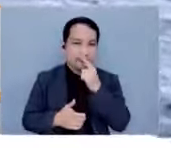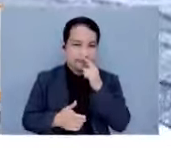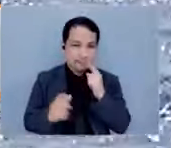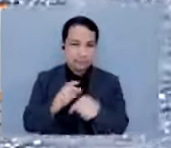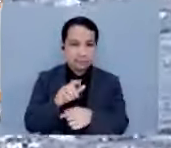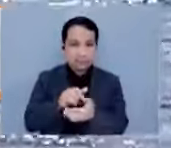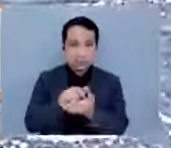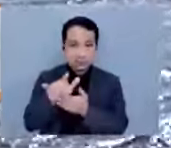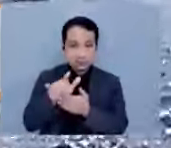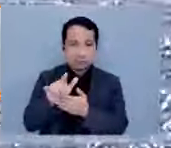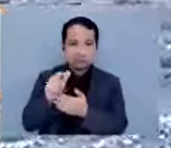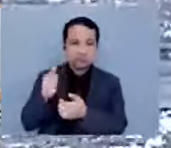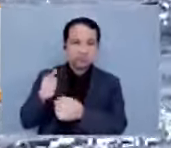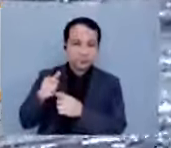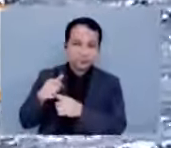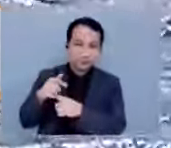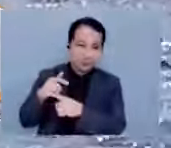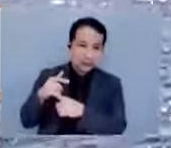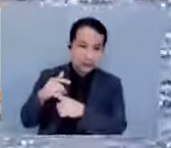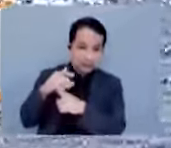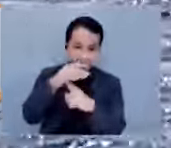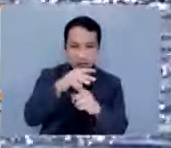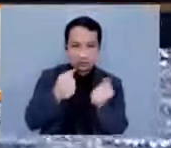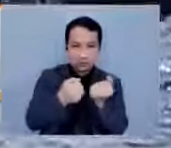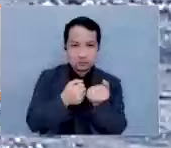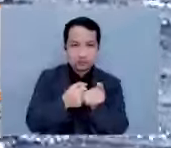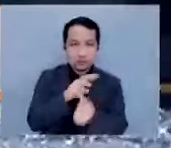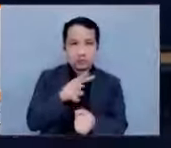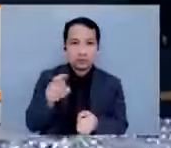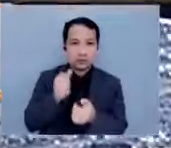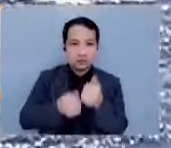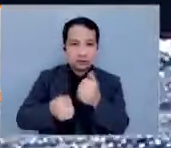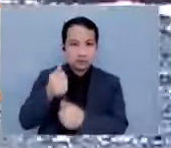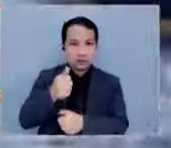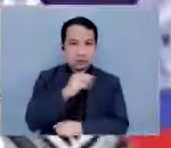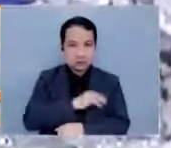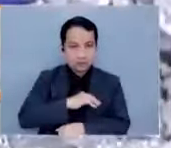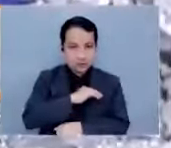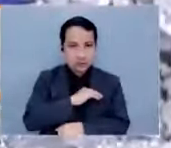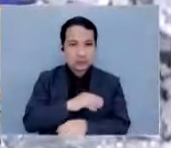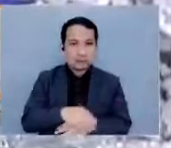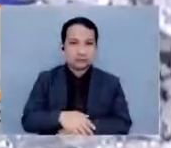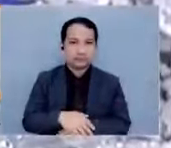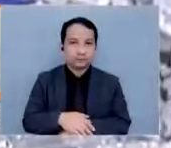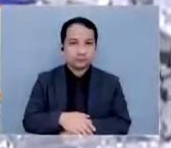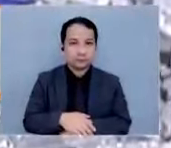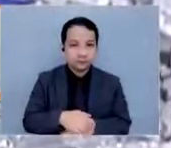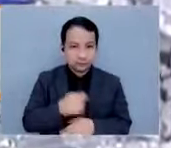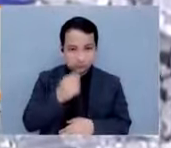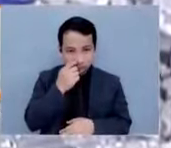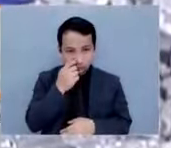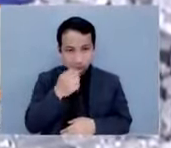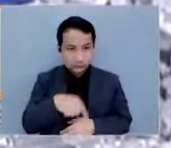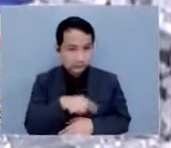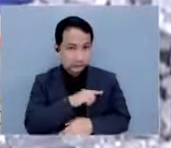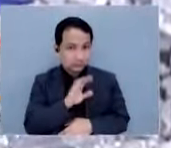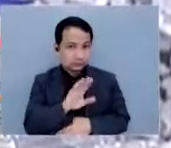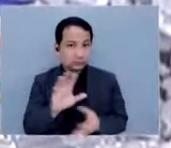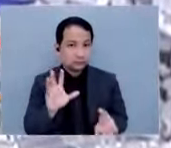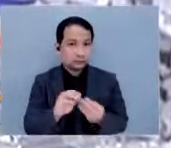isa sa mga nakikitang paraan ng WESCOM para magtagumpay ang mga resupply mission. Lahat ng aircraft, all available